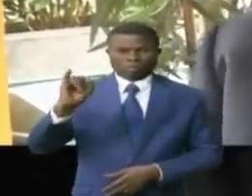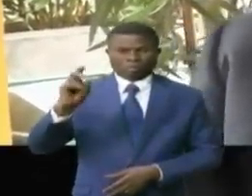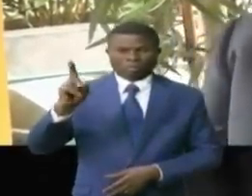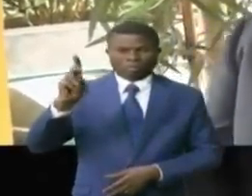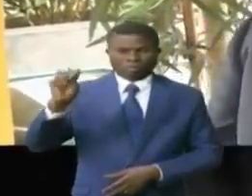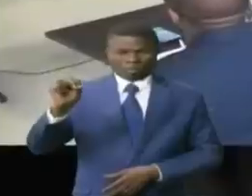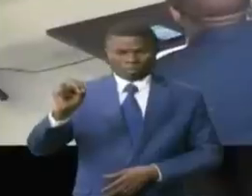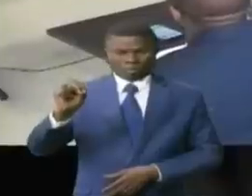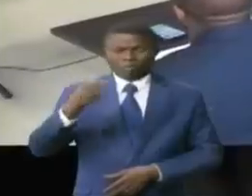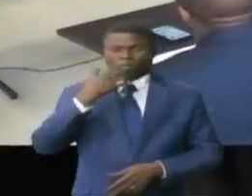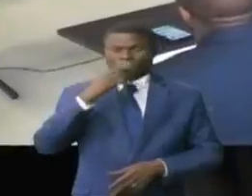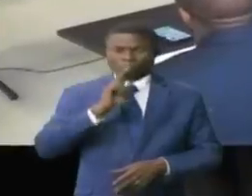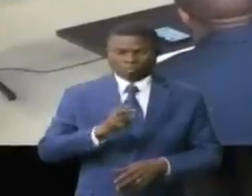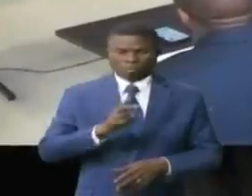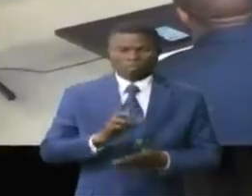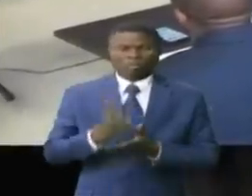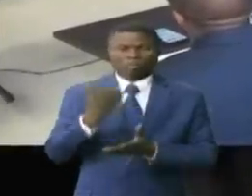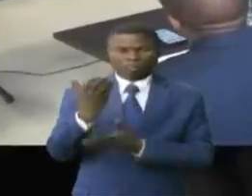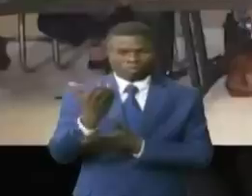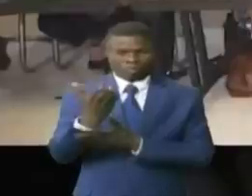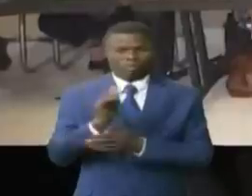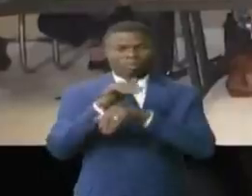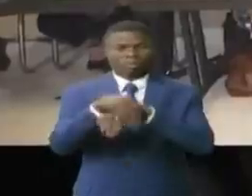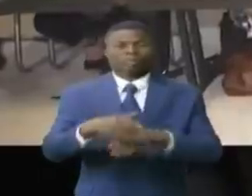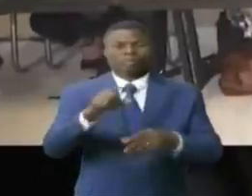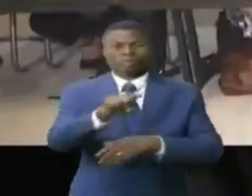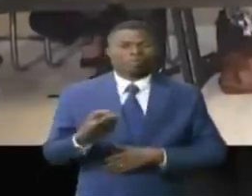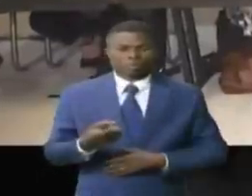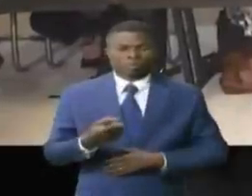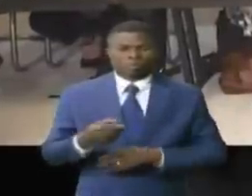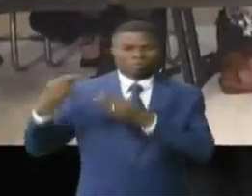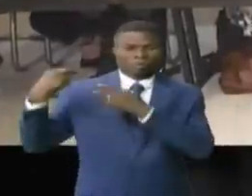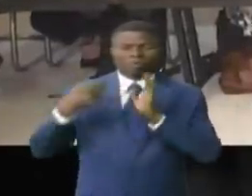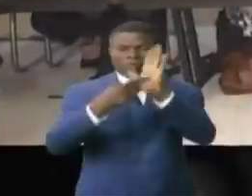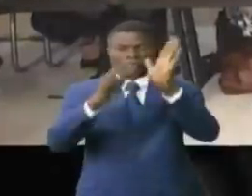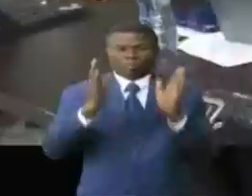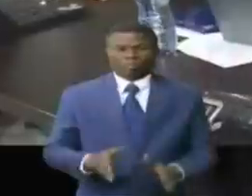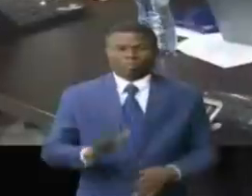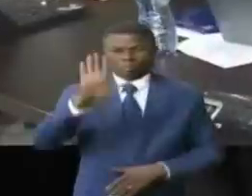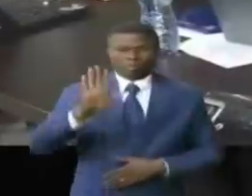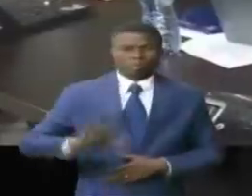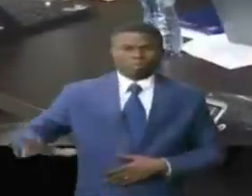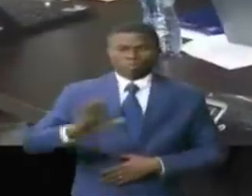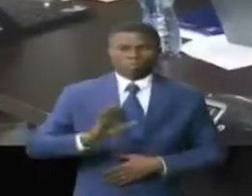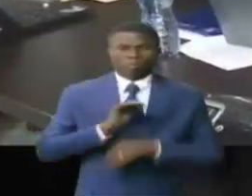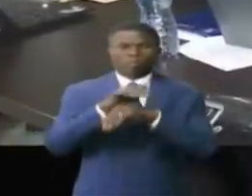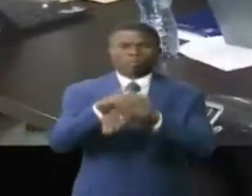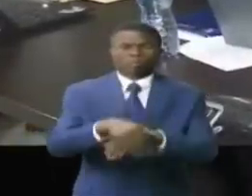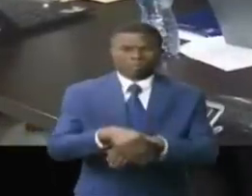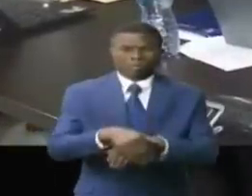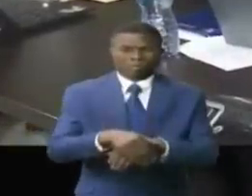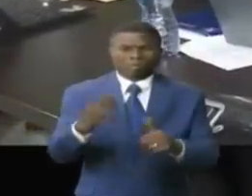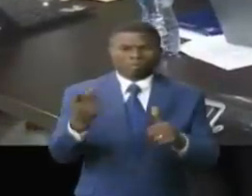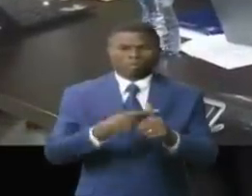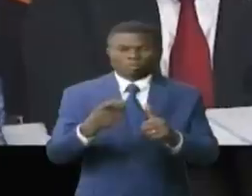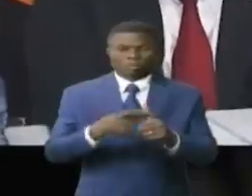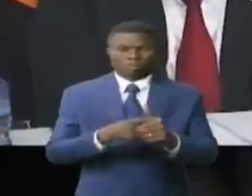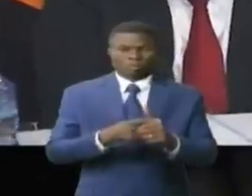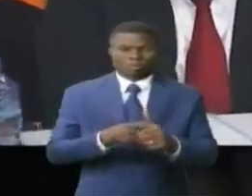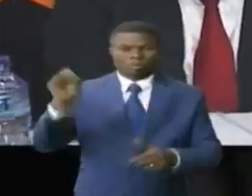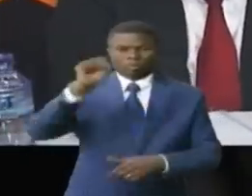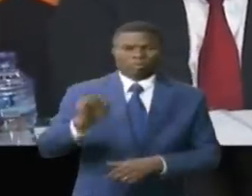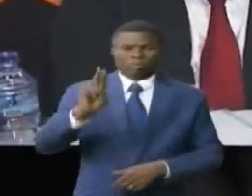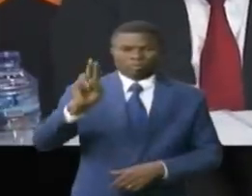très visible. On prie également par à ces précamps les représentants des 5 pays contributeurs, à savoir la